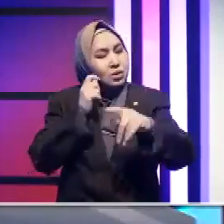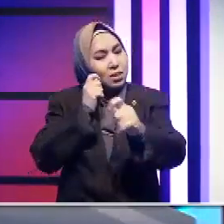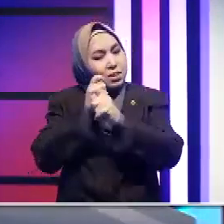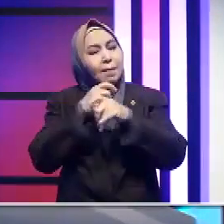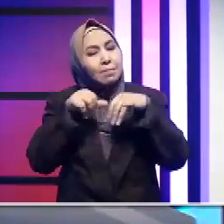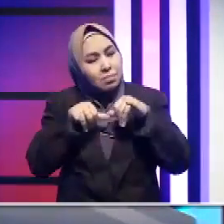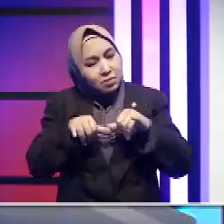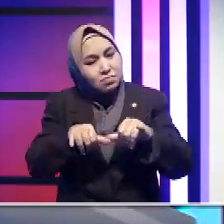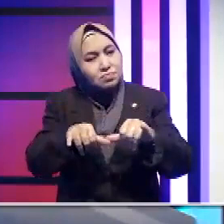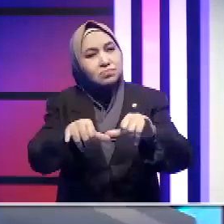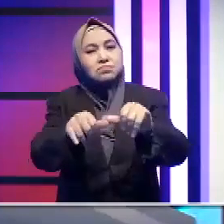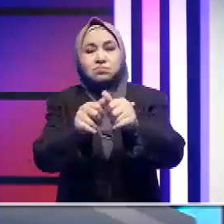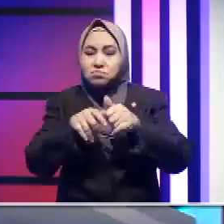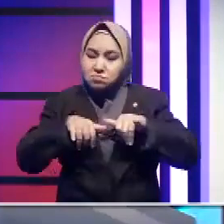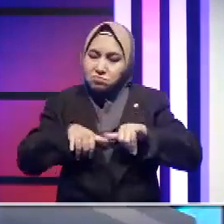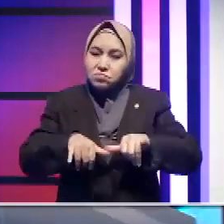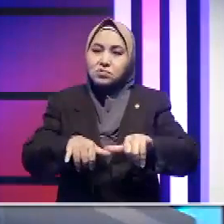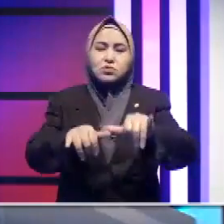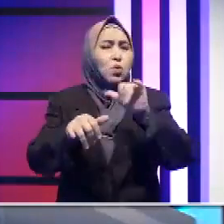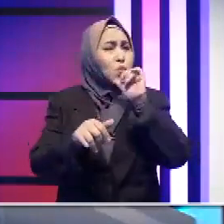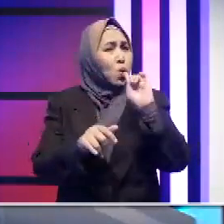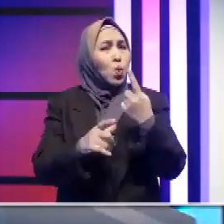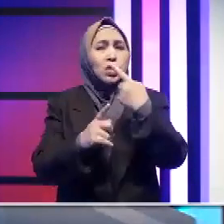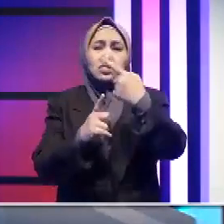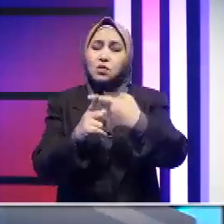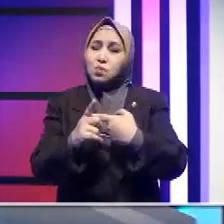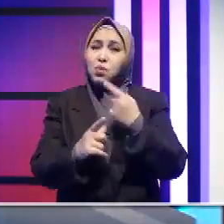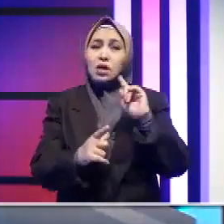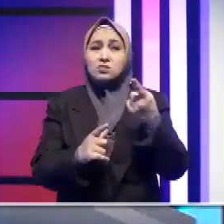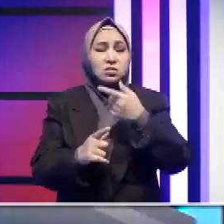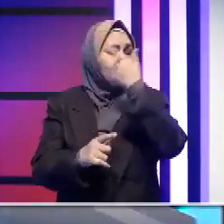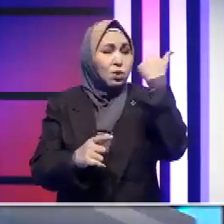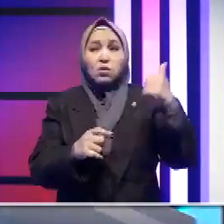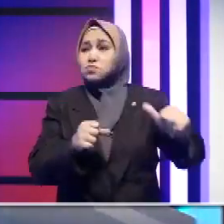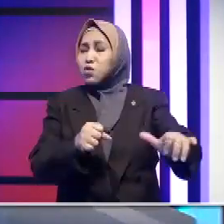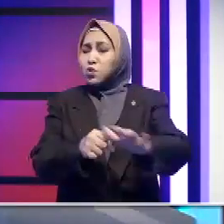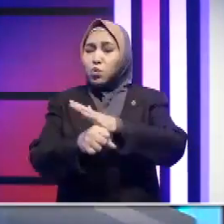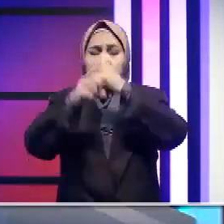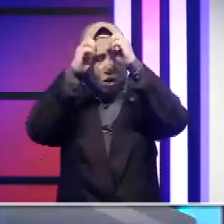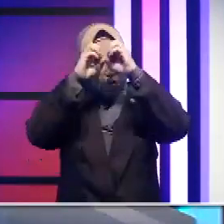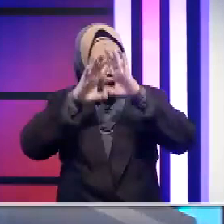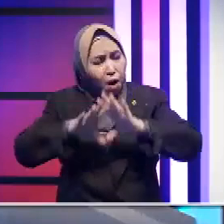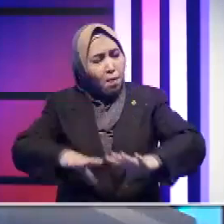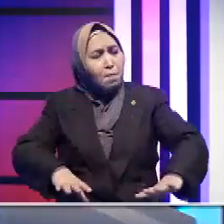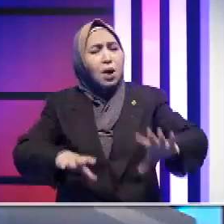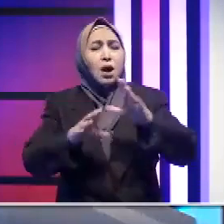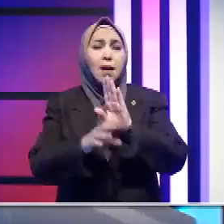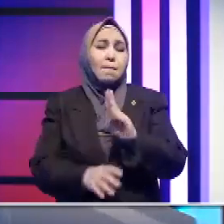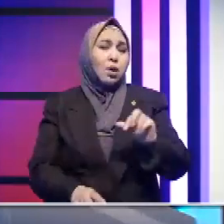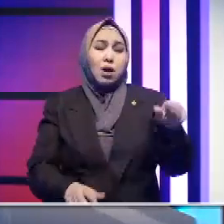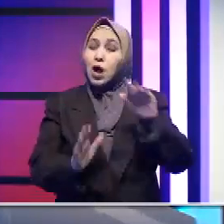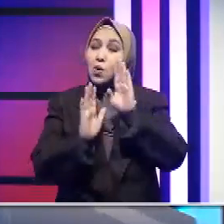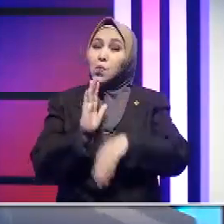ha ataupun berjalan berterusan buka sebulan saja Kenapa karena penuhnya Rahmat barokah dan kurang